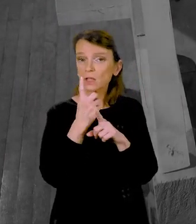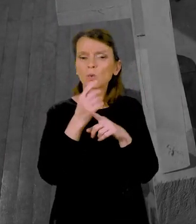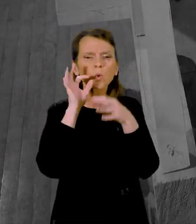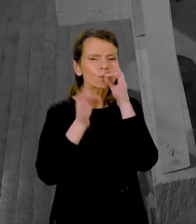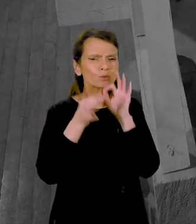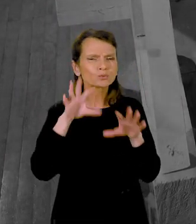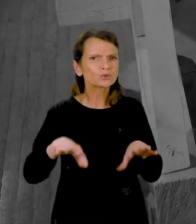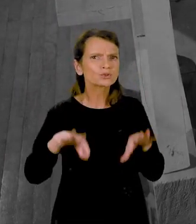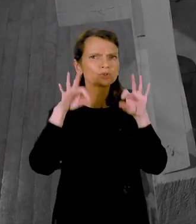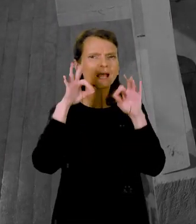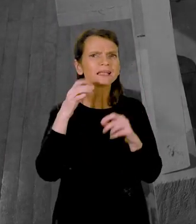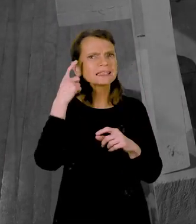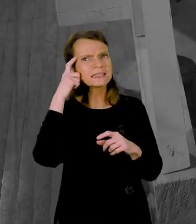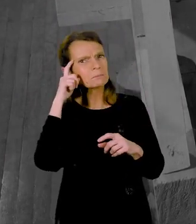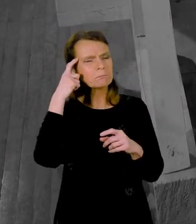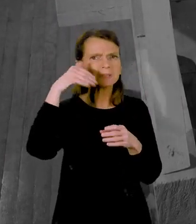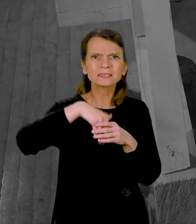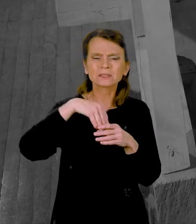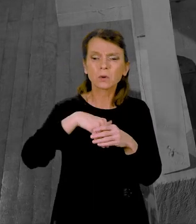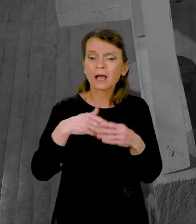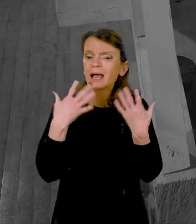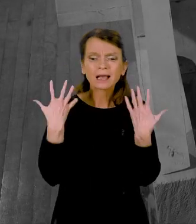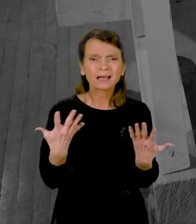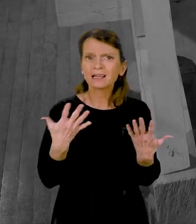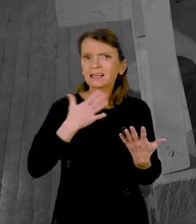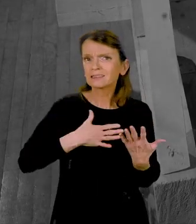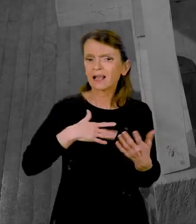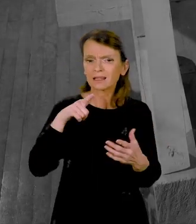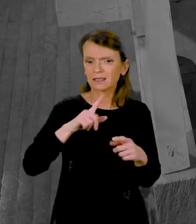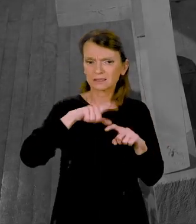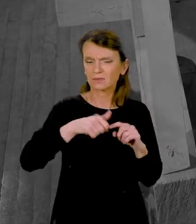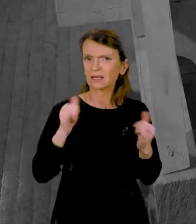poskušaš najti nek smisel. Zakaj je taka stvar potrebna?